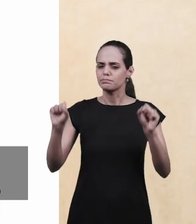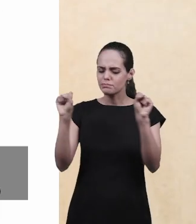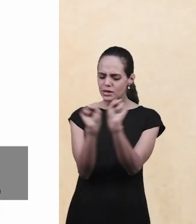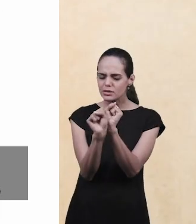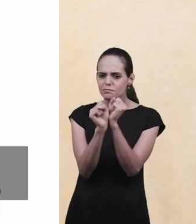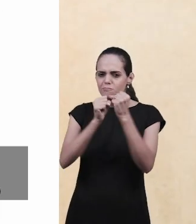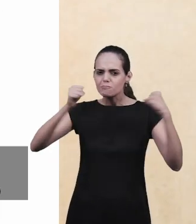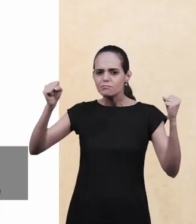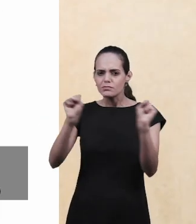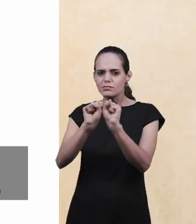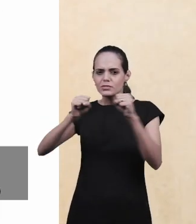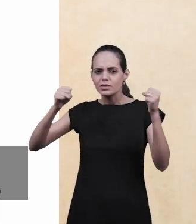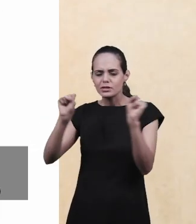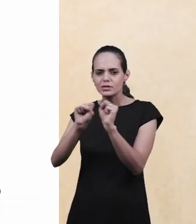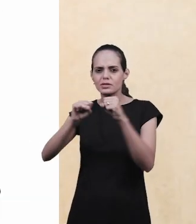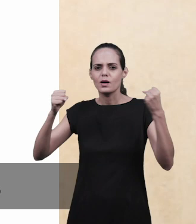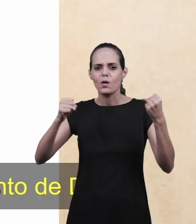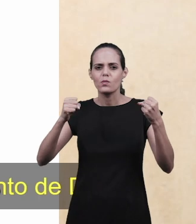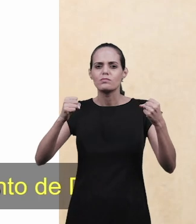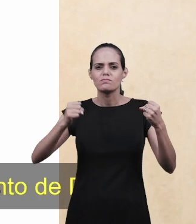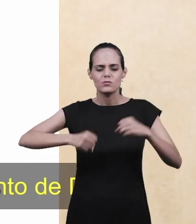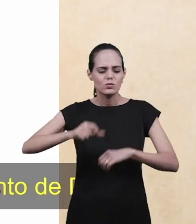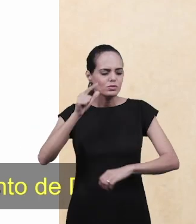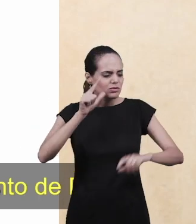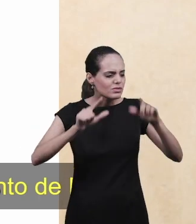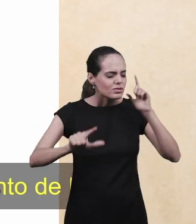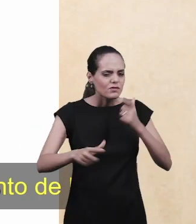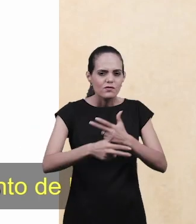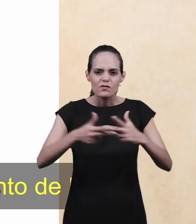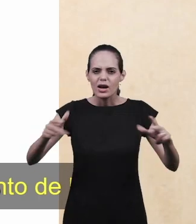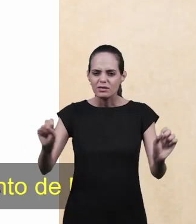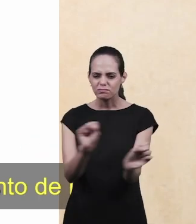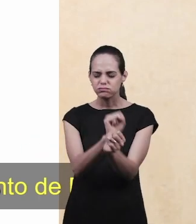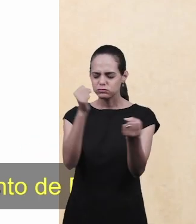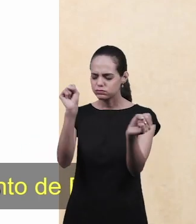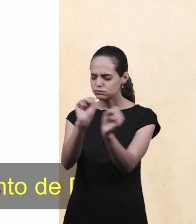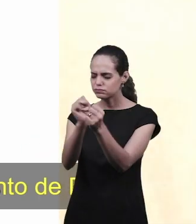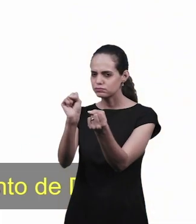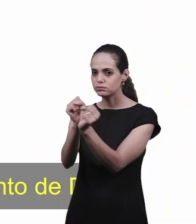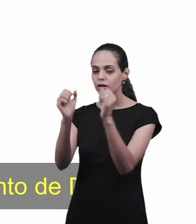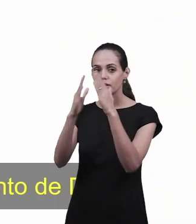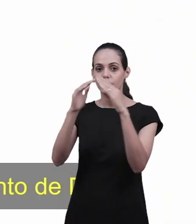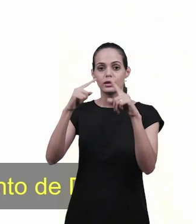être touchées. Et l'Église fidèle devrait aller vivre les